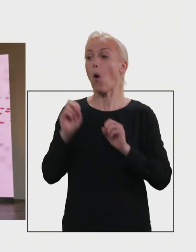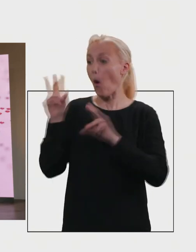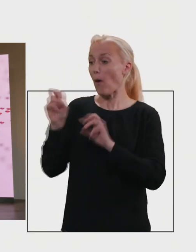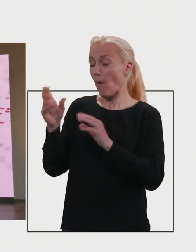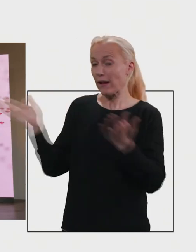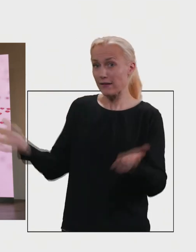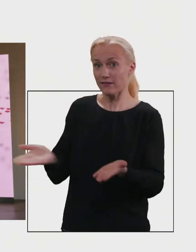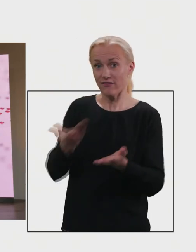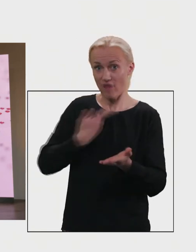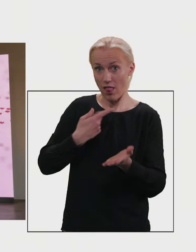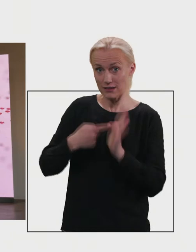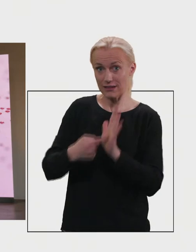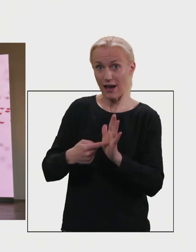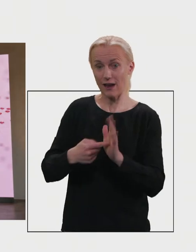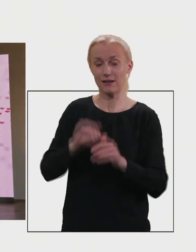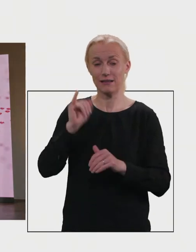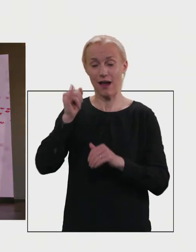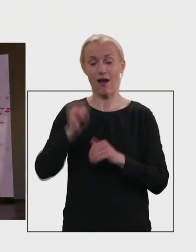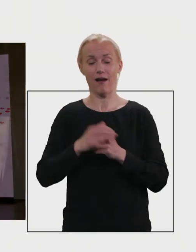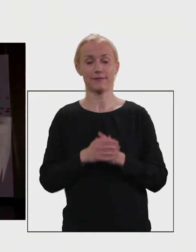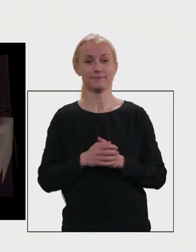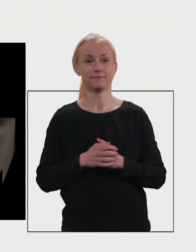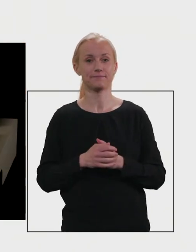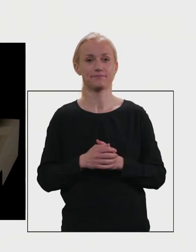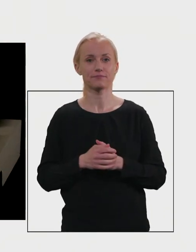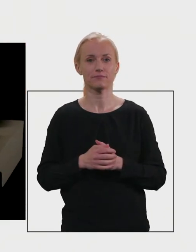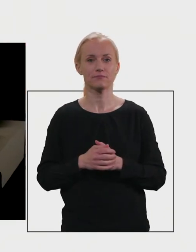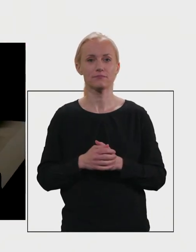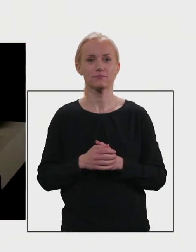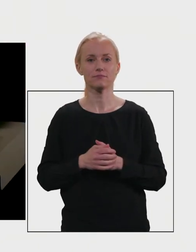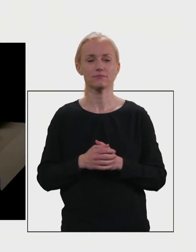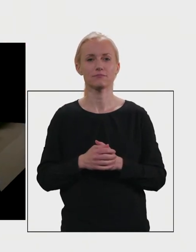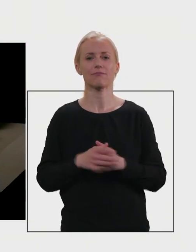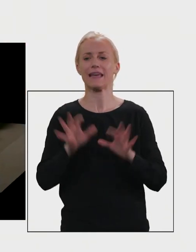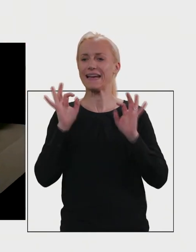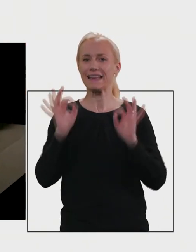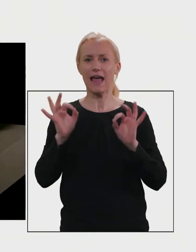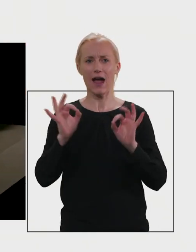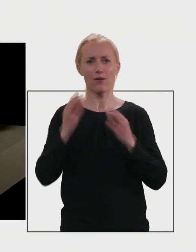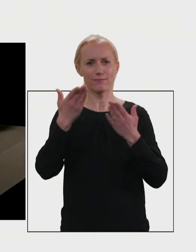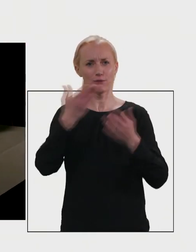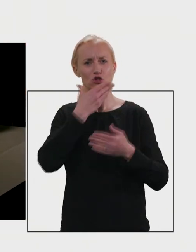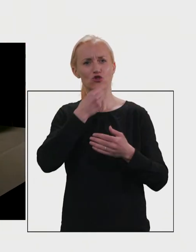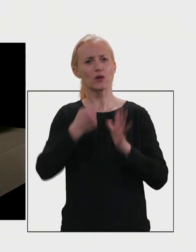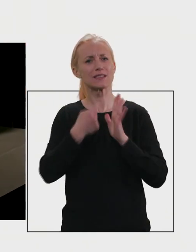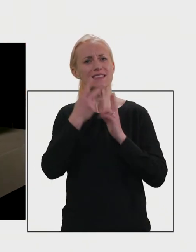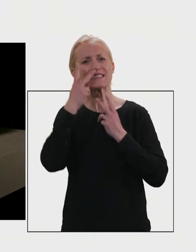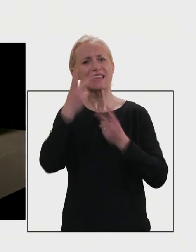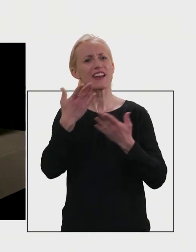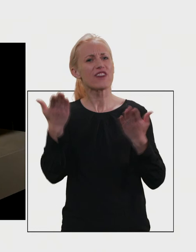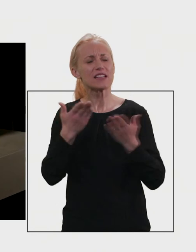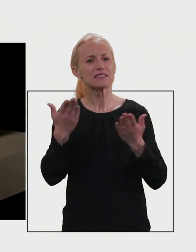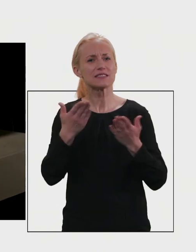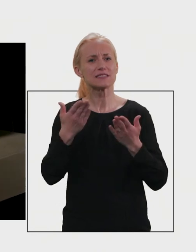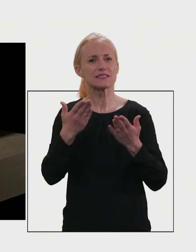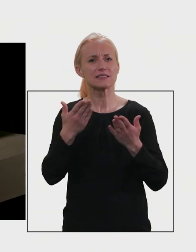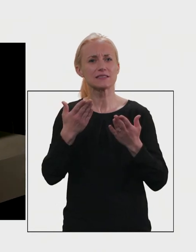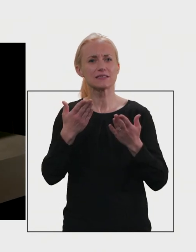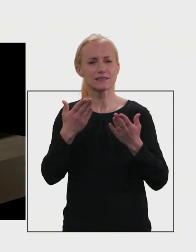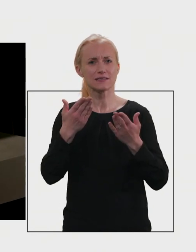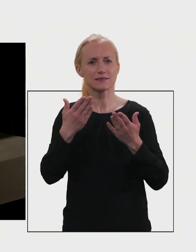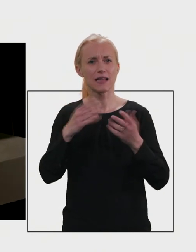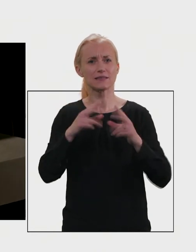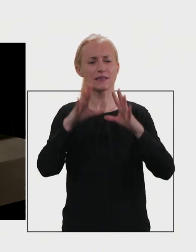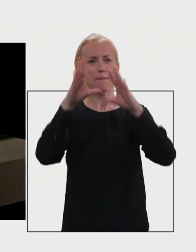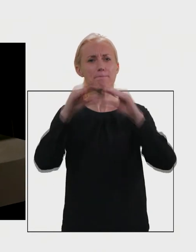Gut. Willst du es noch zeigen? Genau. Gut, dann machen wir das gerade noch. Genau, was man jetzt hier ganz schön sieht, ist, jetzt haben wir den Palast der